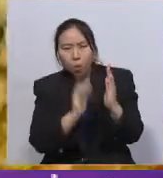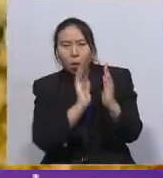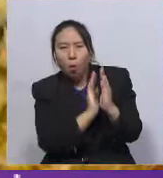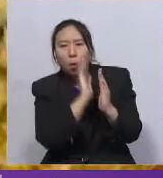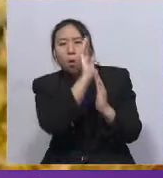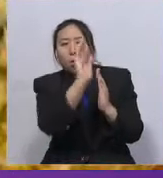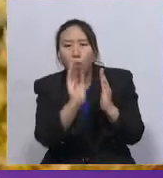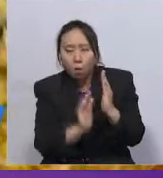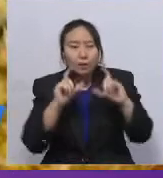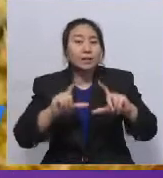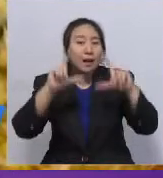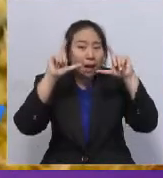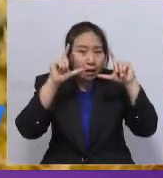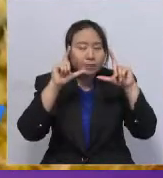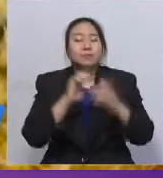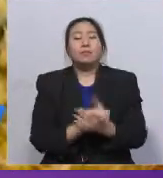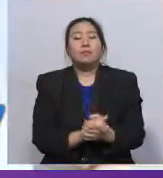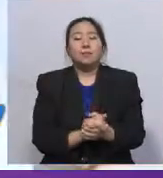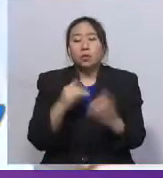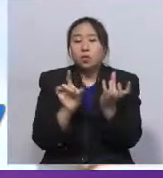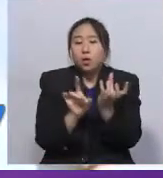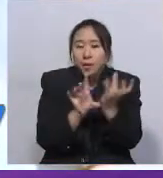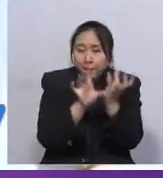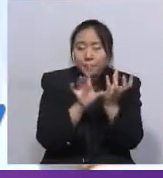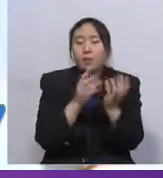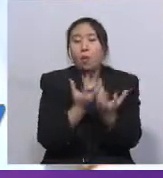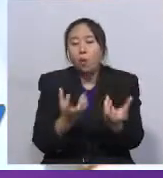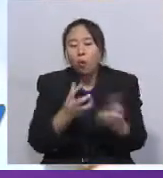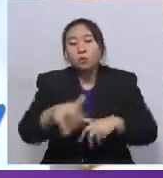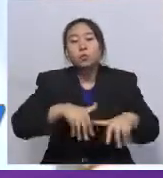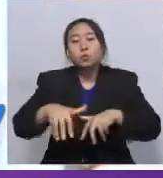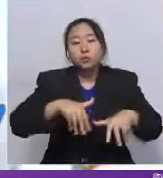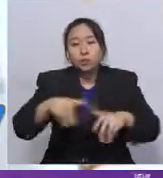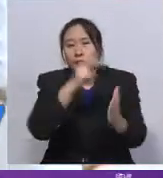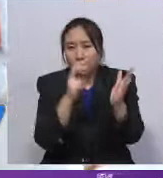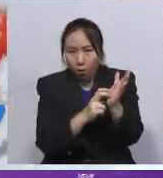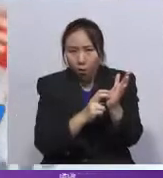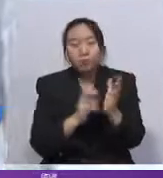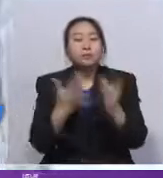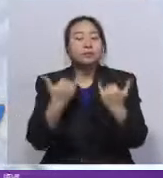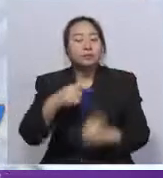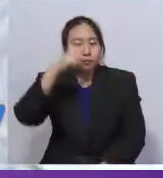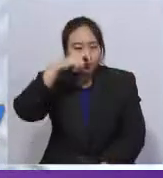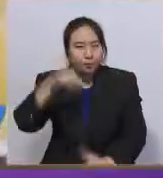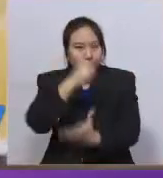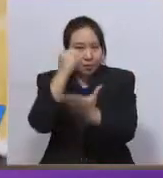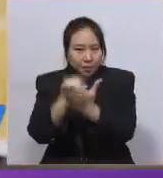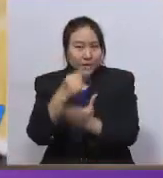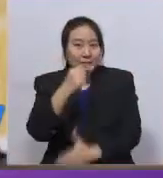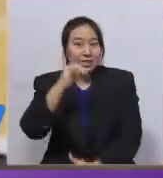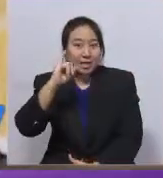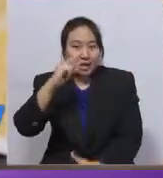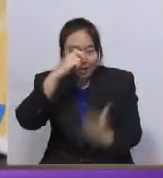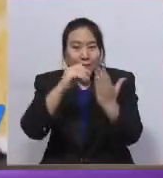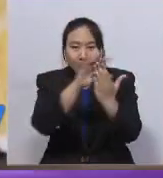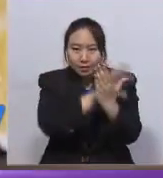ตร์ตราสัญลักษณ์ที่รับรองแหล่งที่มาและคุณภาพของสินค้าชุมชนขณะนี้ไทยมีการขึ้นทะเบียนสินค้า GI ทั้งในประเ